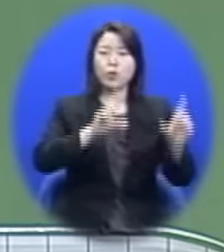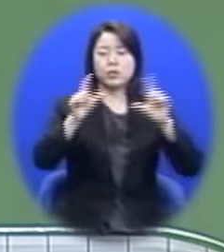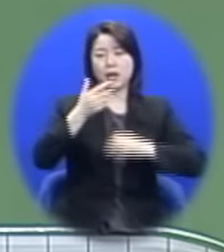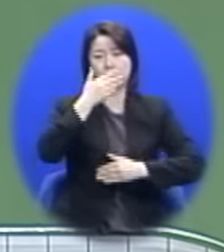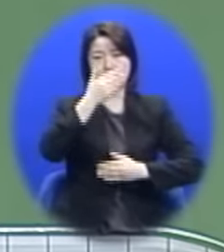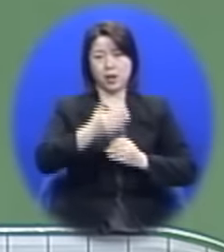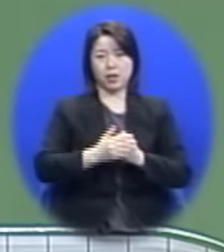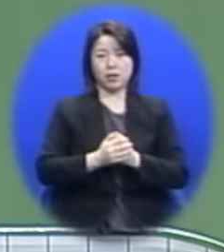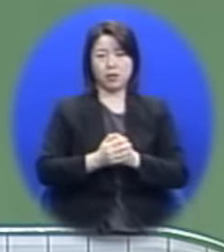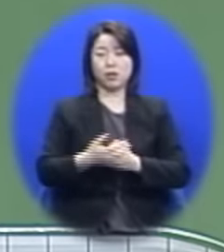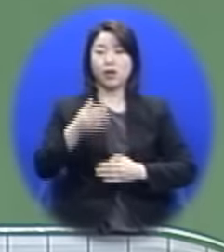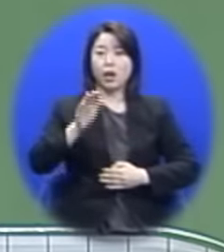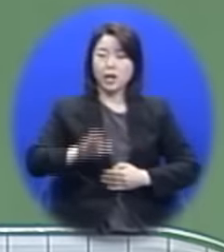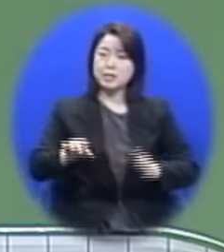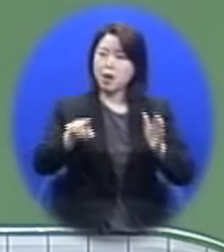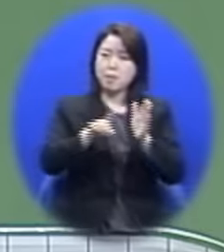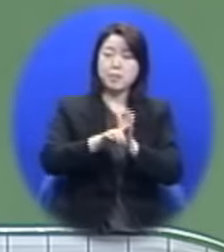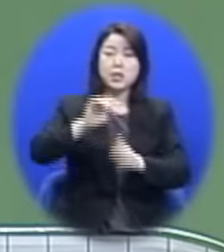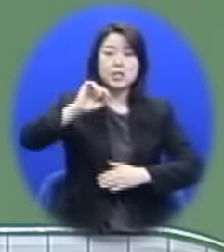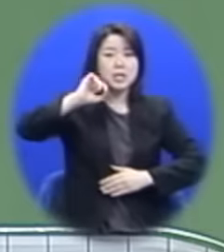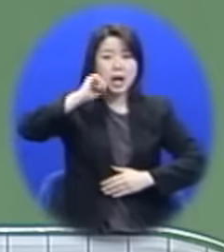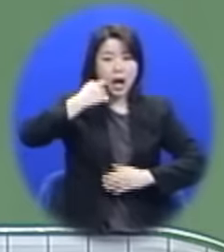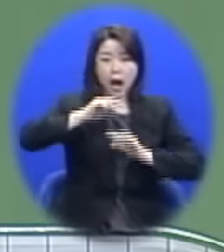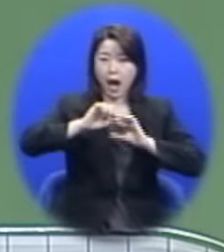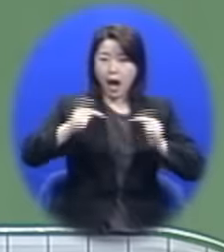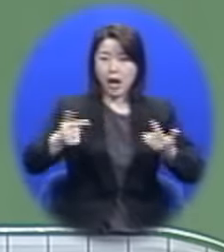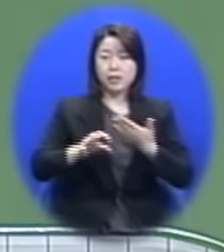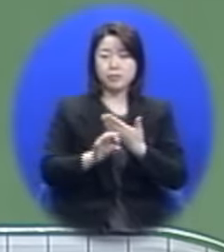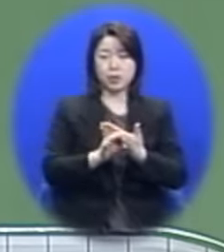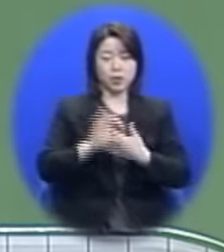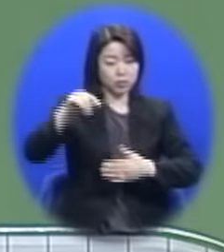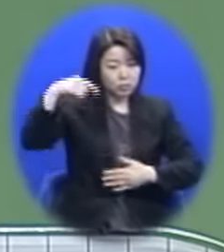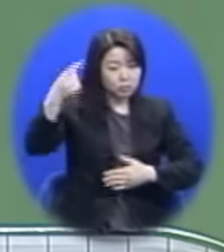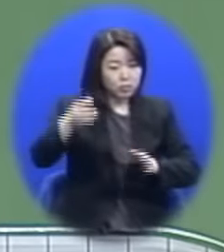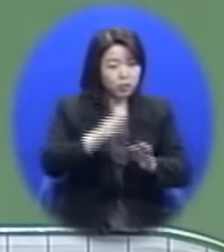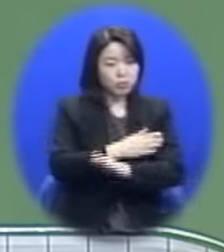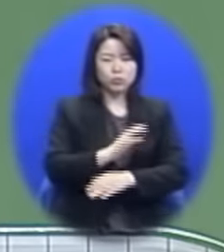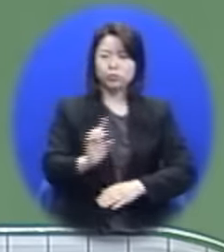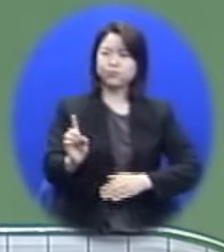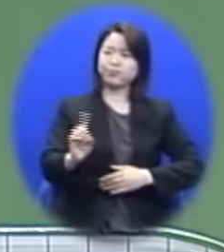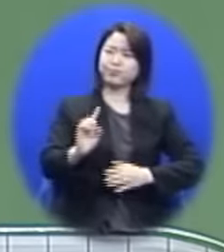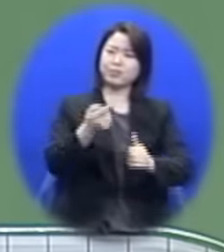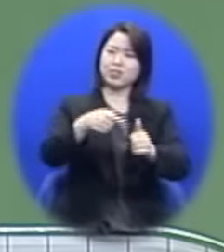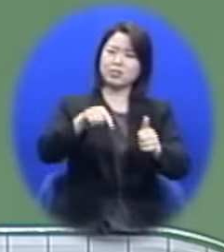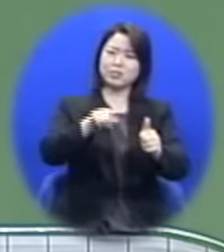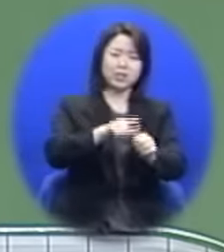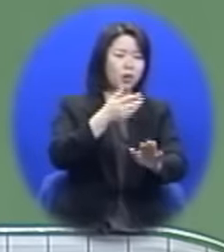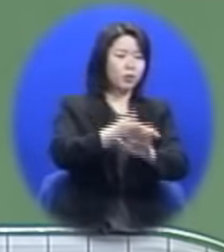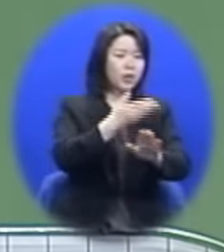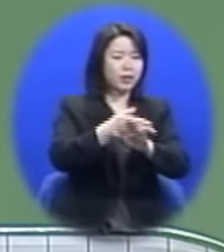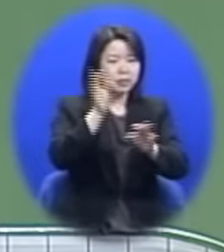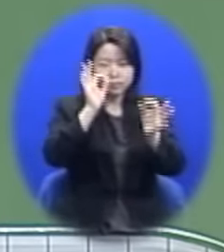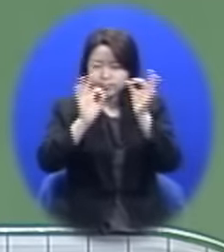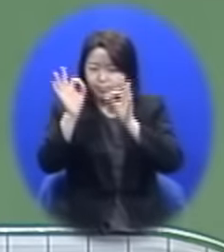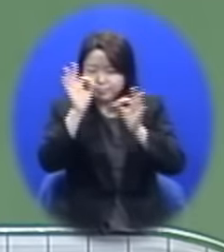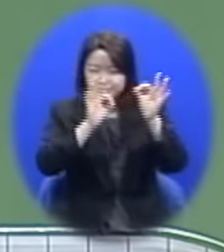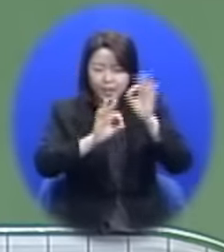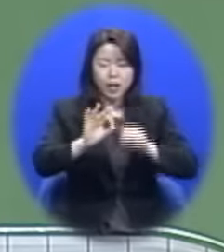안 믿어지면 그 다음부터는 뭔가 의지할 것을 찾아 헤매게